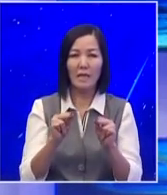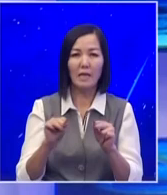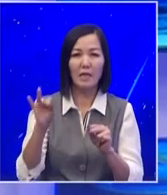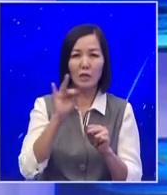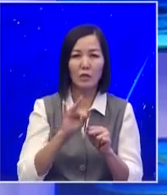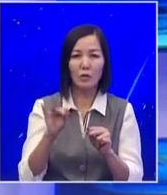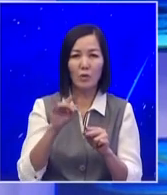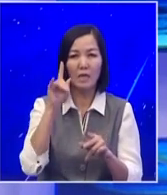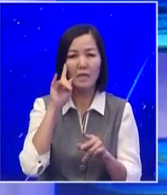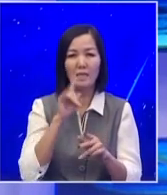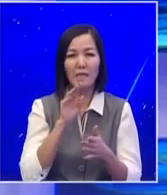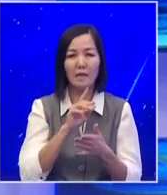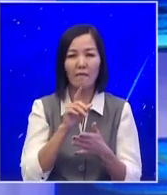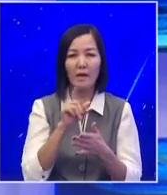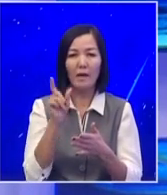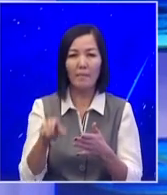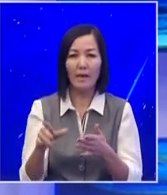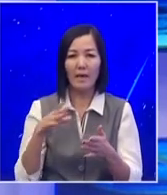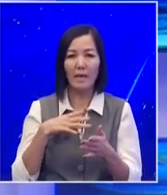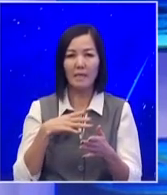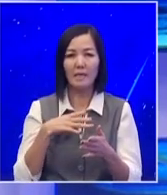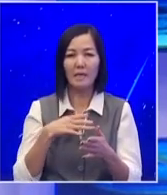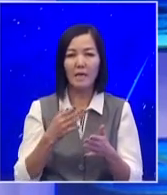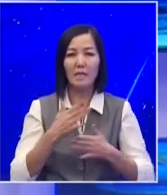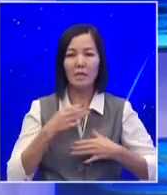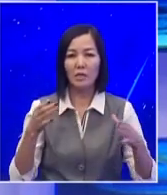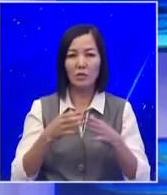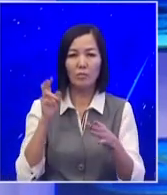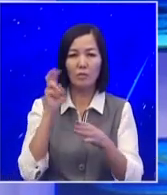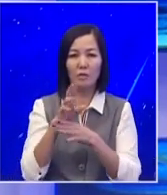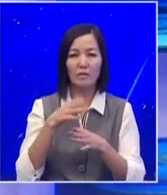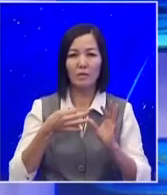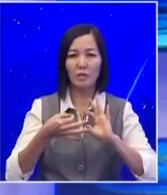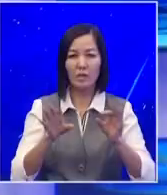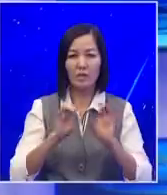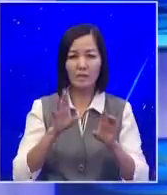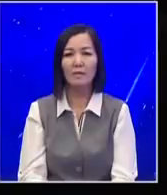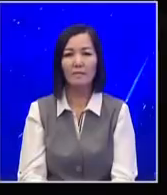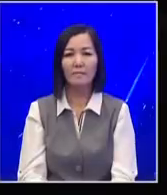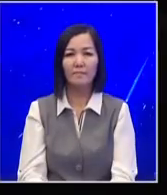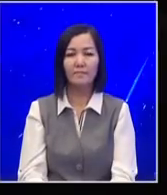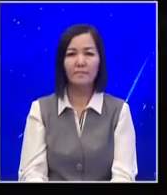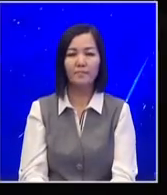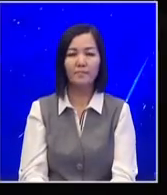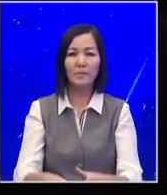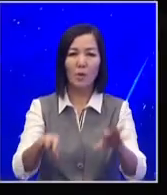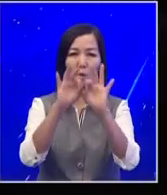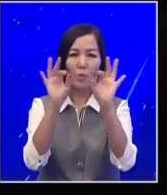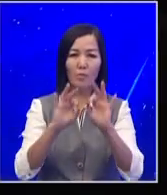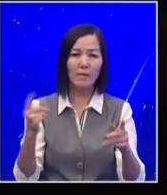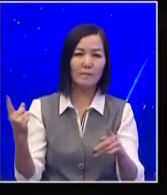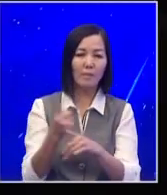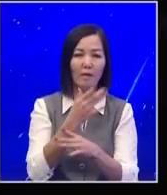казахского поэта. Оценила сюжетную линию и наша съемочная группа. Подробности в материале. Образ своей первой